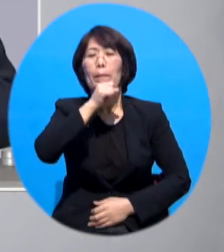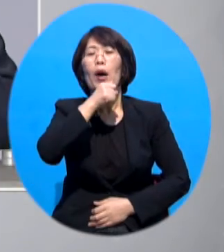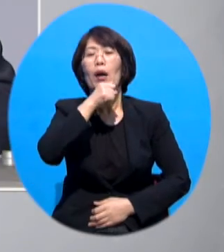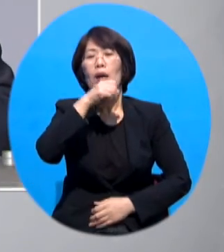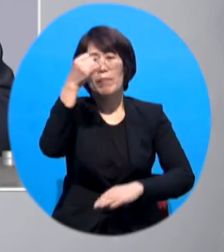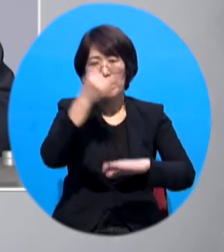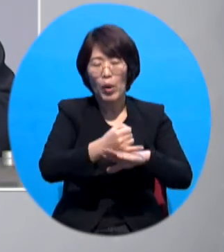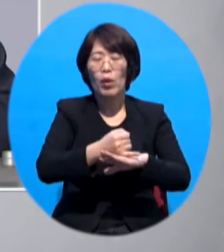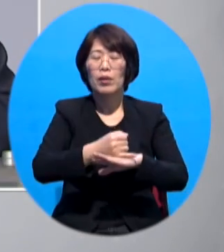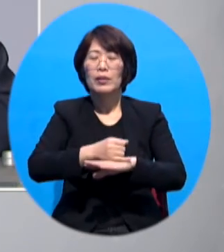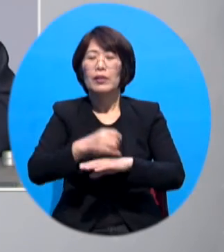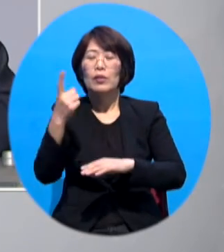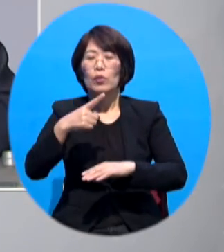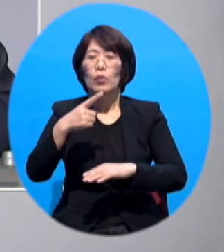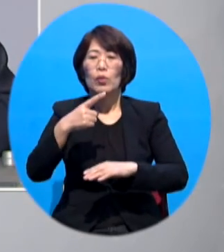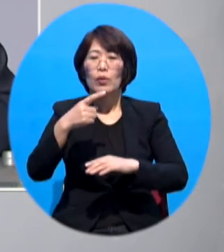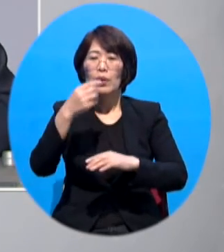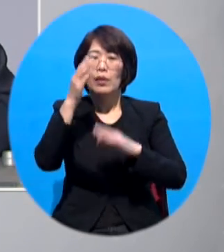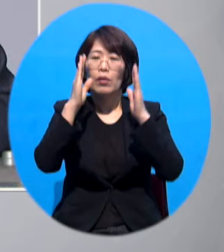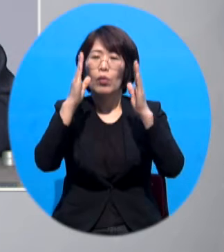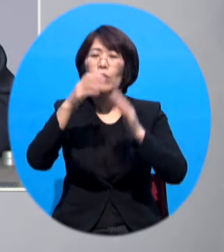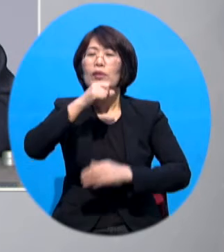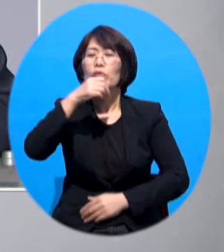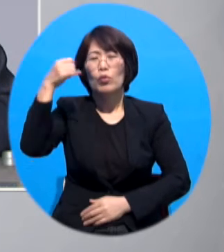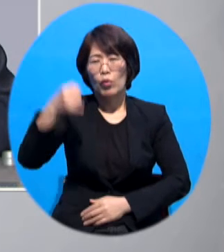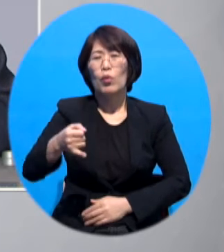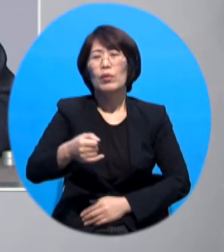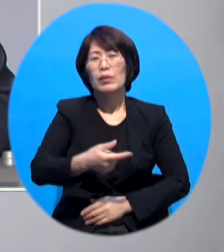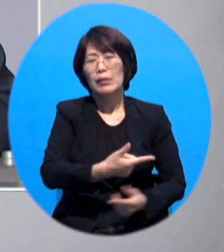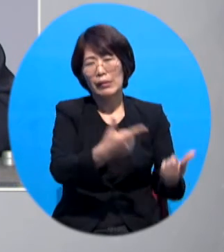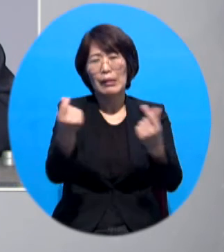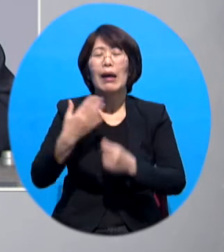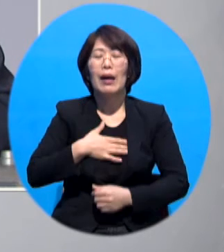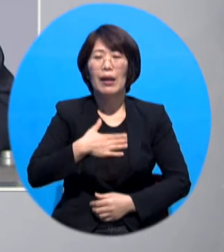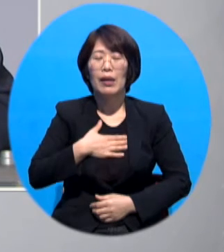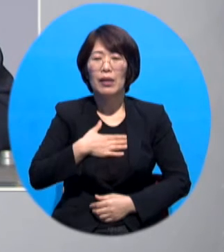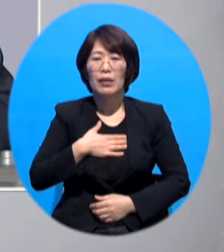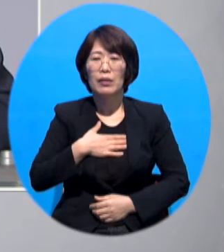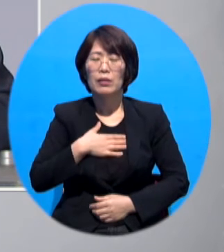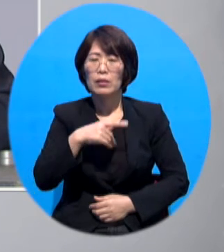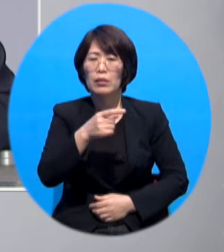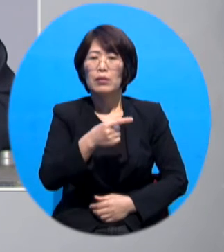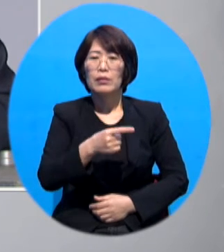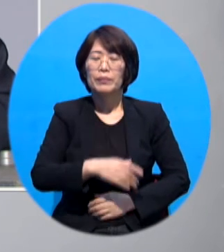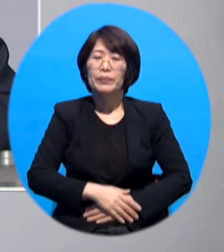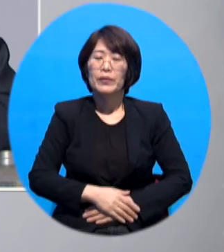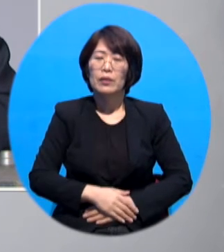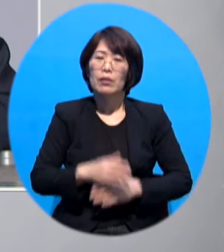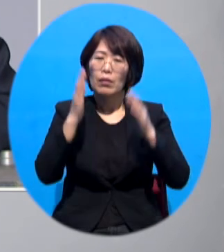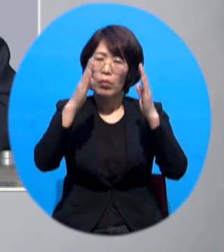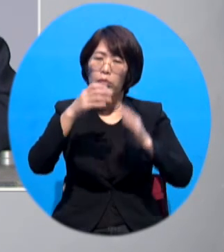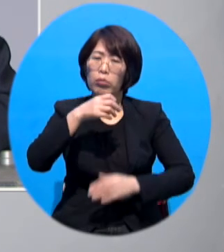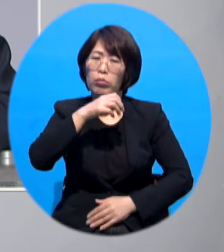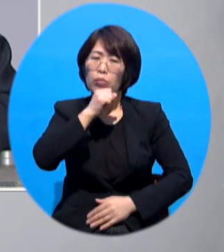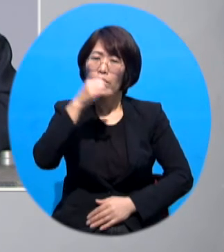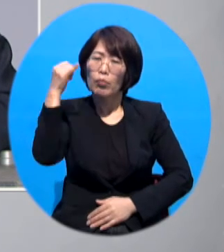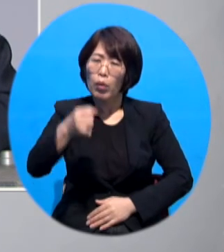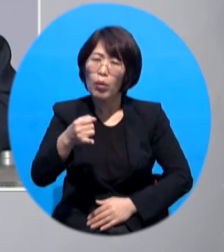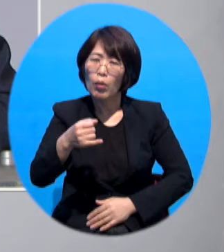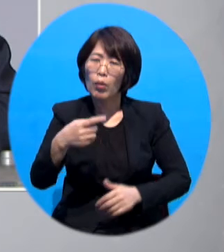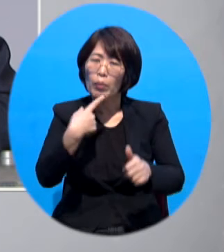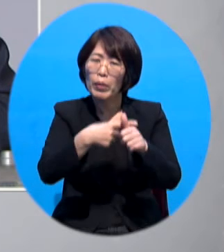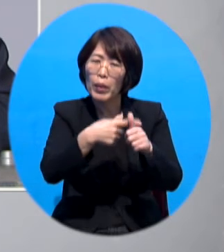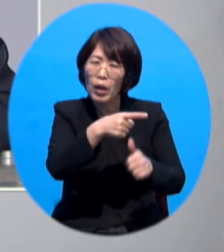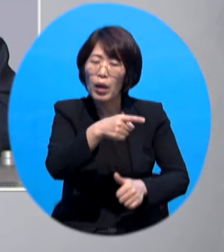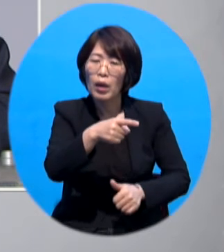것을 모든 구미 지적하고 있습니다 청렴도 꼴 치라고 비판 하고 학력도 꼴찌 라고 비판하면 포드가